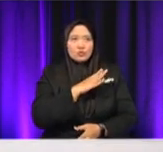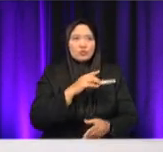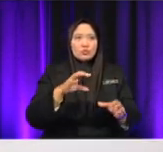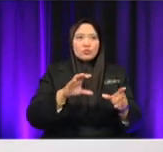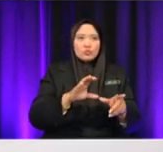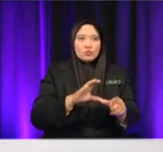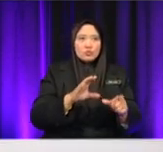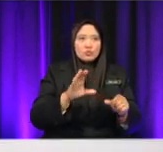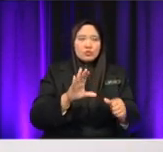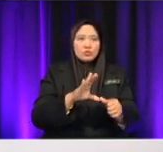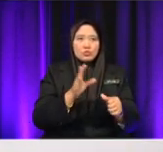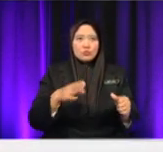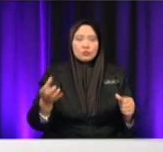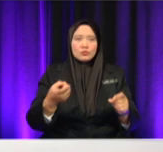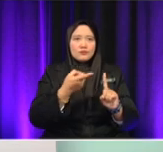aqidah